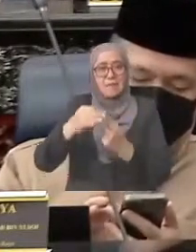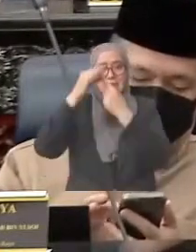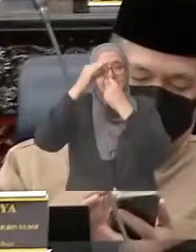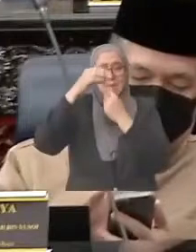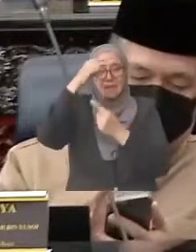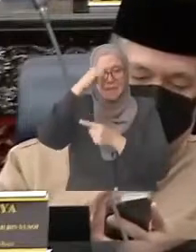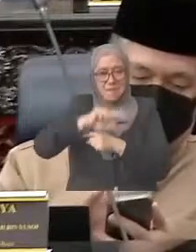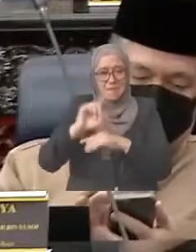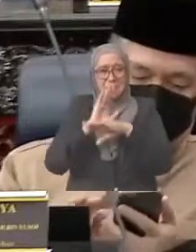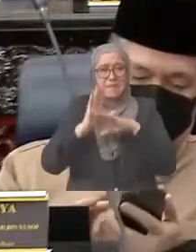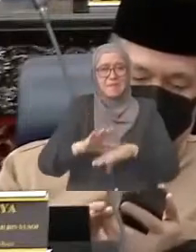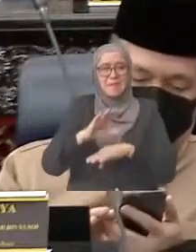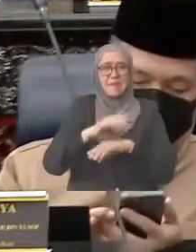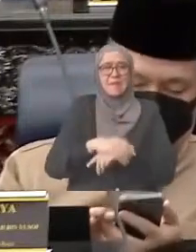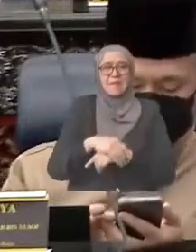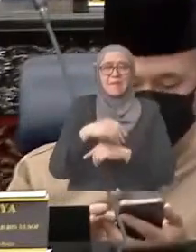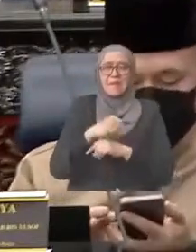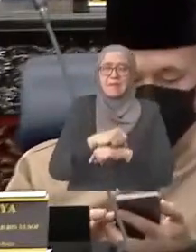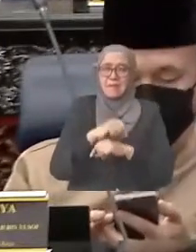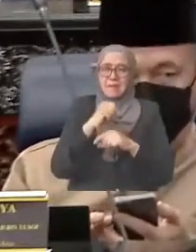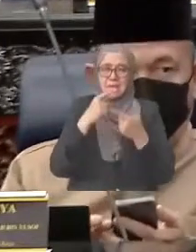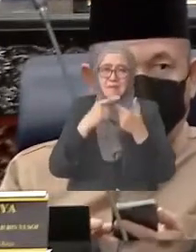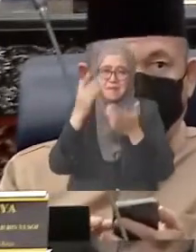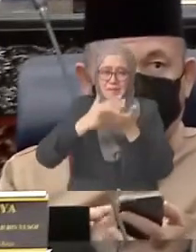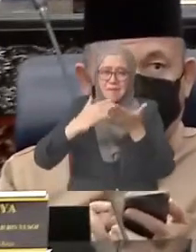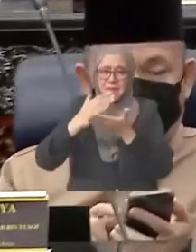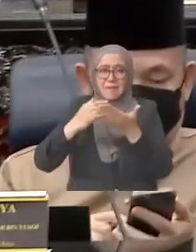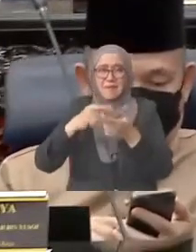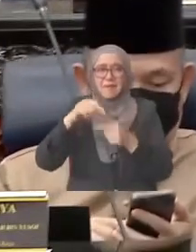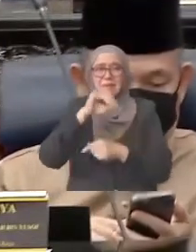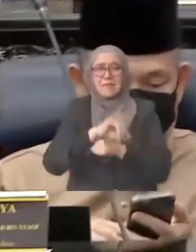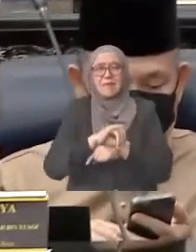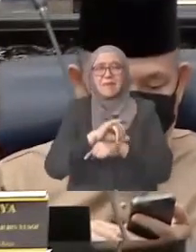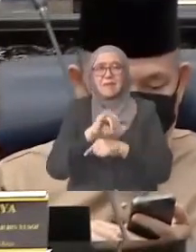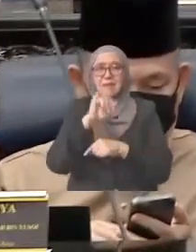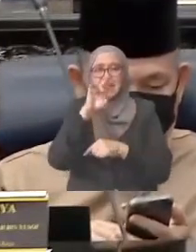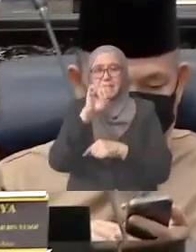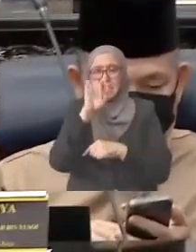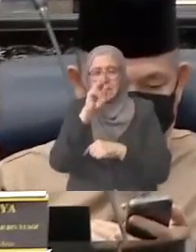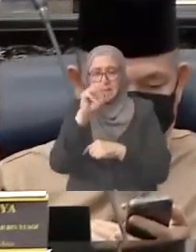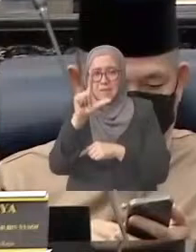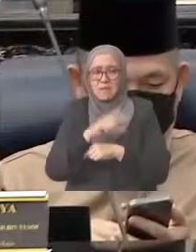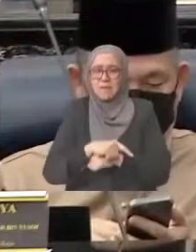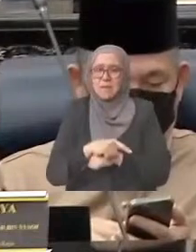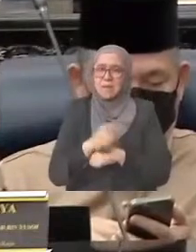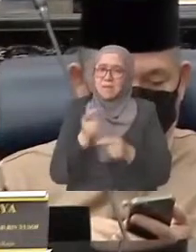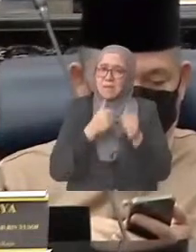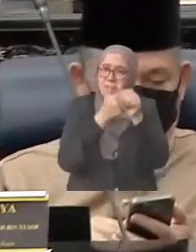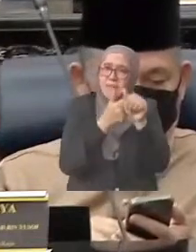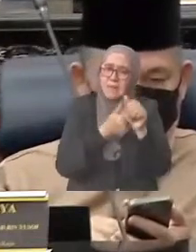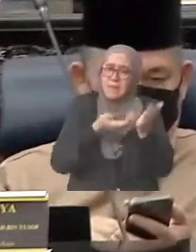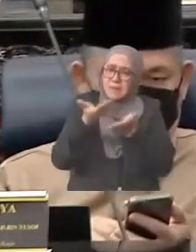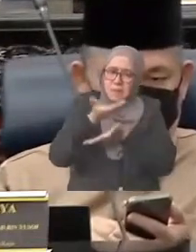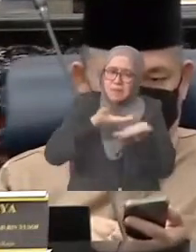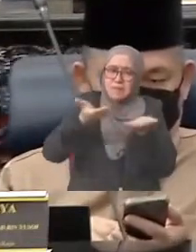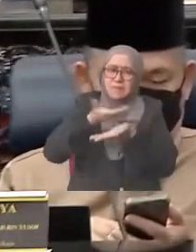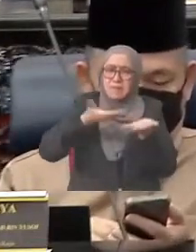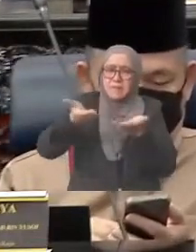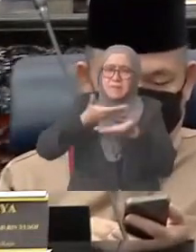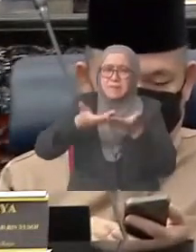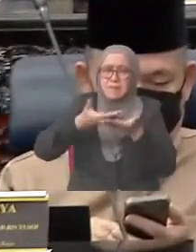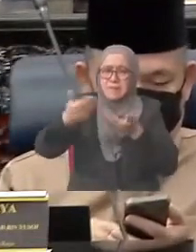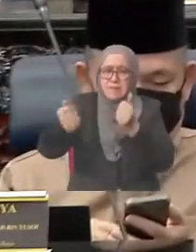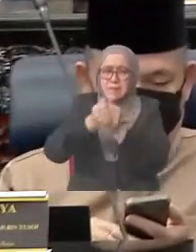YKS dan sektor informal berdasarkan sesi Lebak Bulus yang telah saya diri dengan berbagai pihak akses kepada